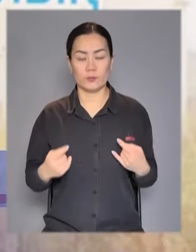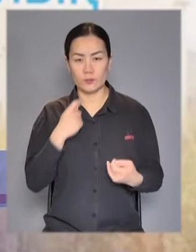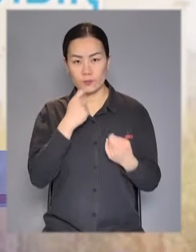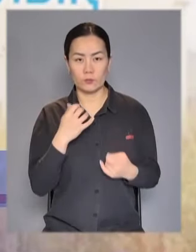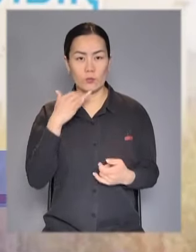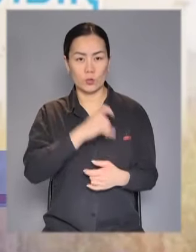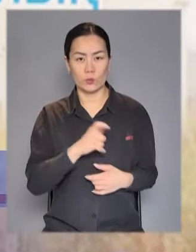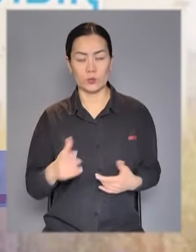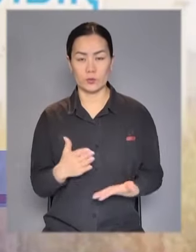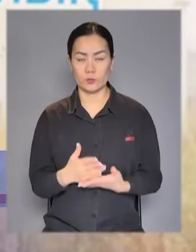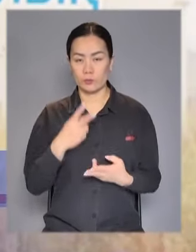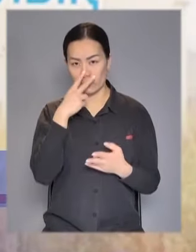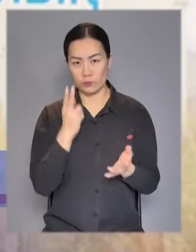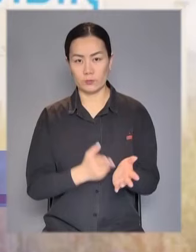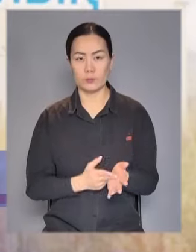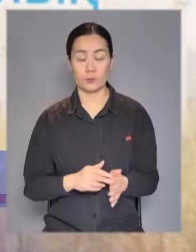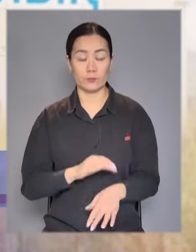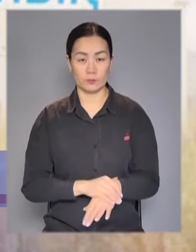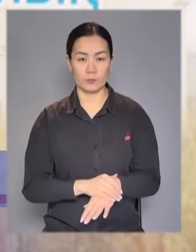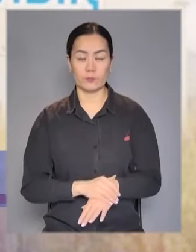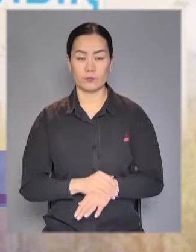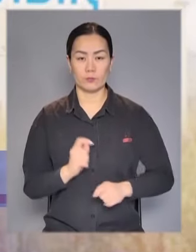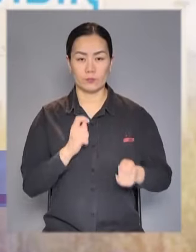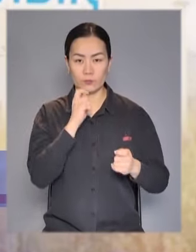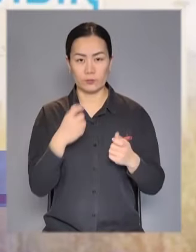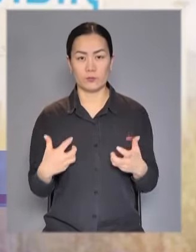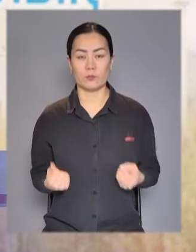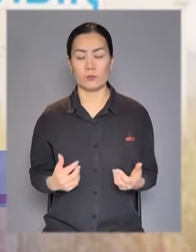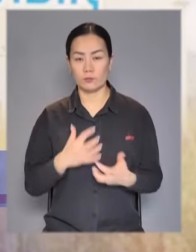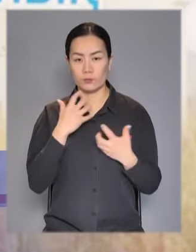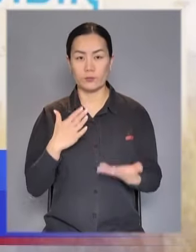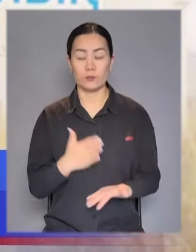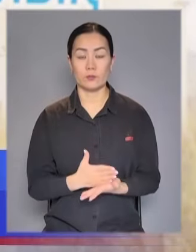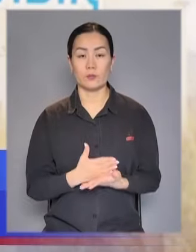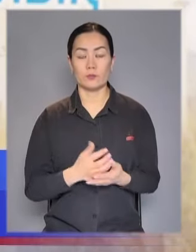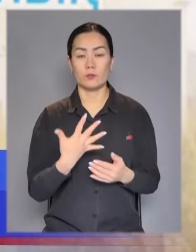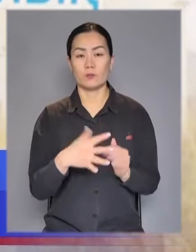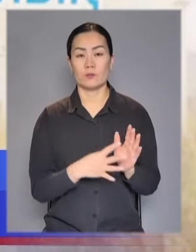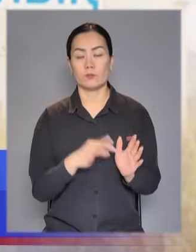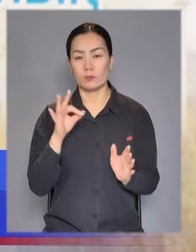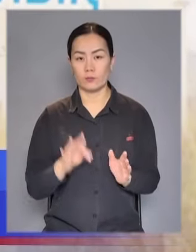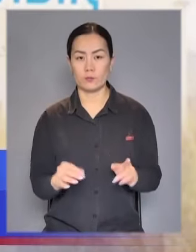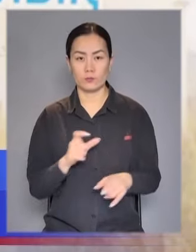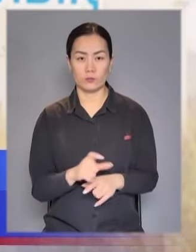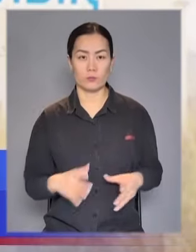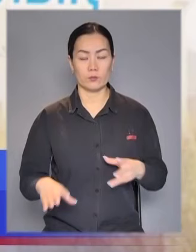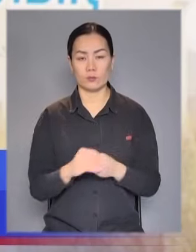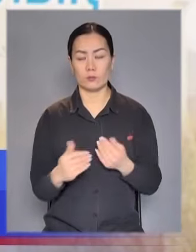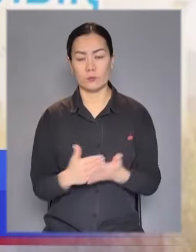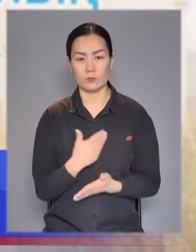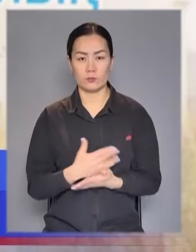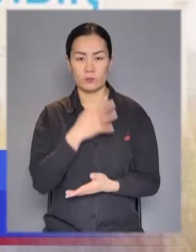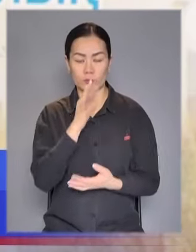как следствие мы видим рост заболеваемости инфарктом на 15,9%. При этом пациенты